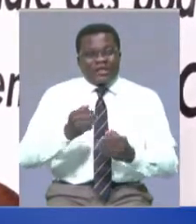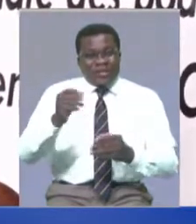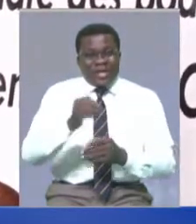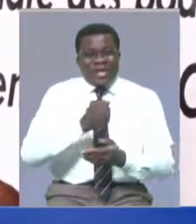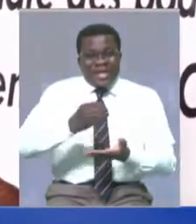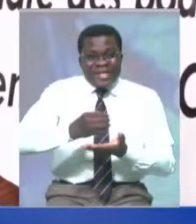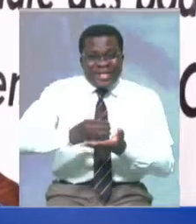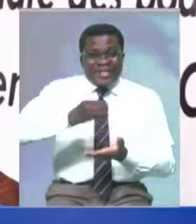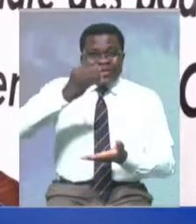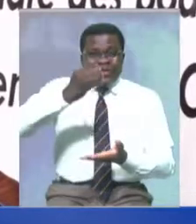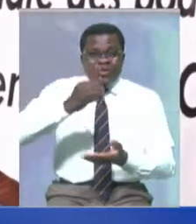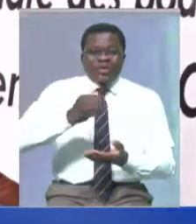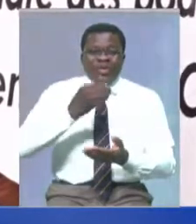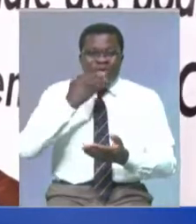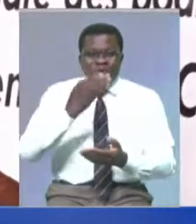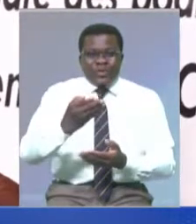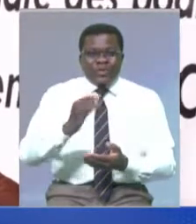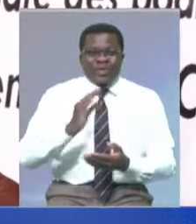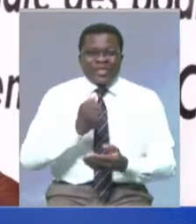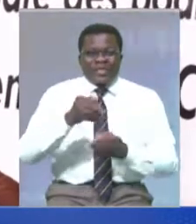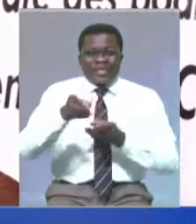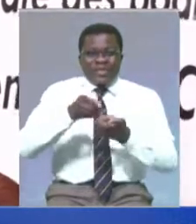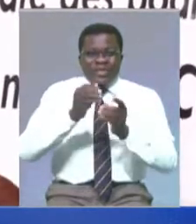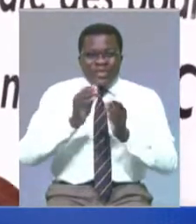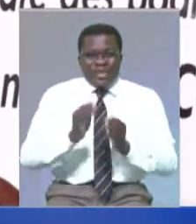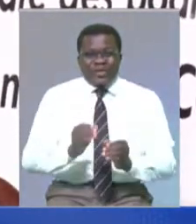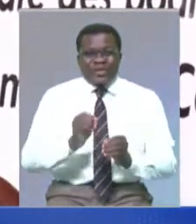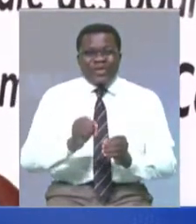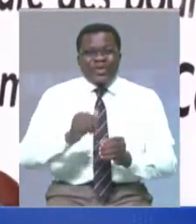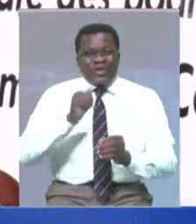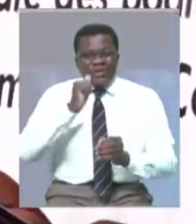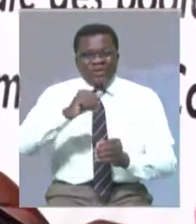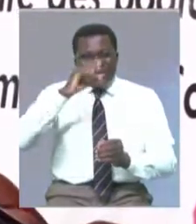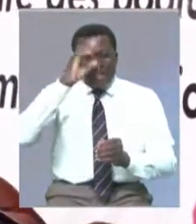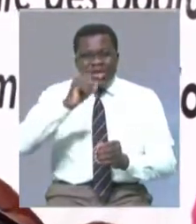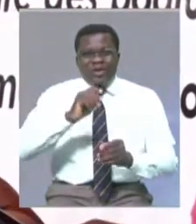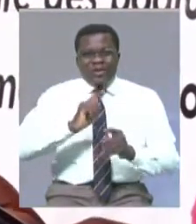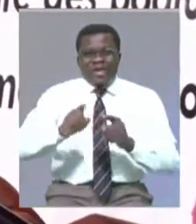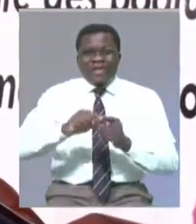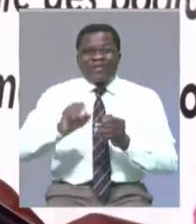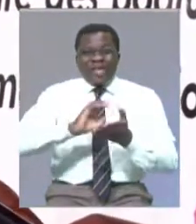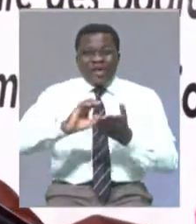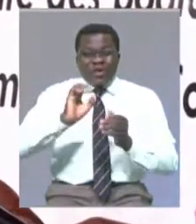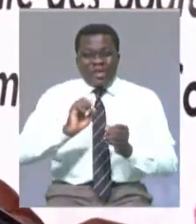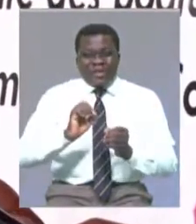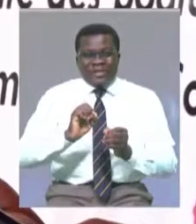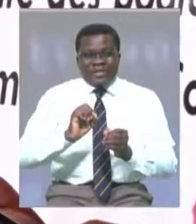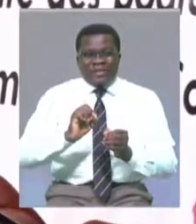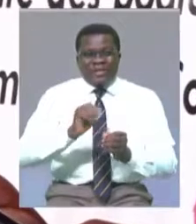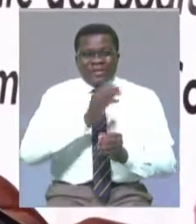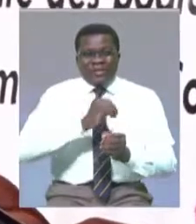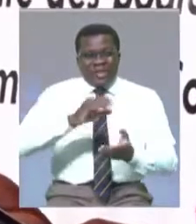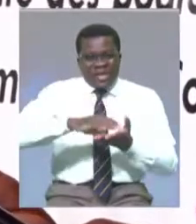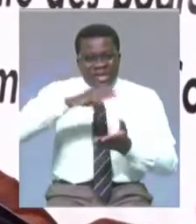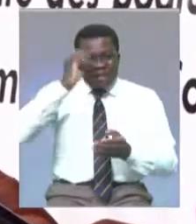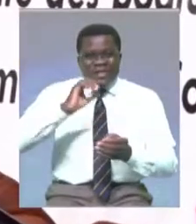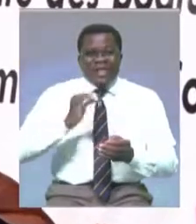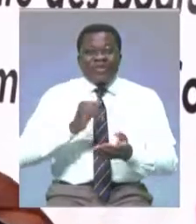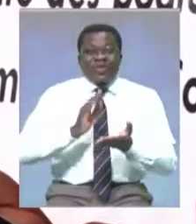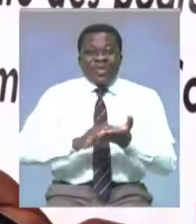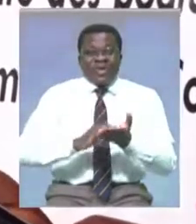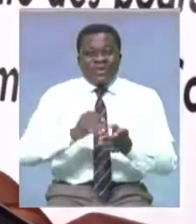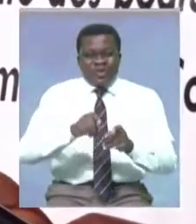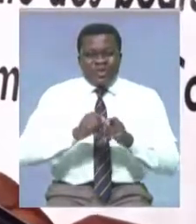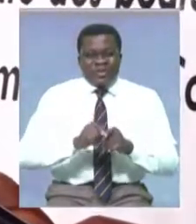trophée. Et je remercie notre directeur, notre directrice de notre établissement le surveillant de notre